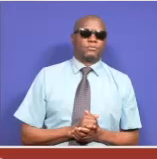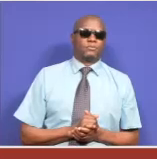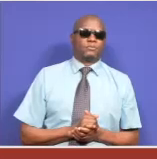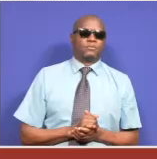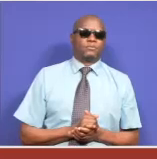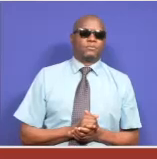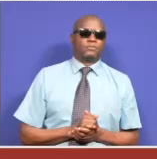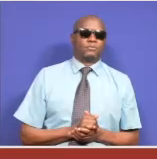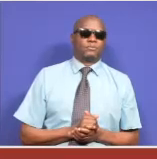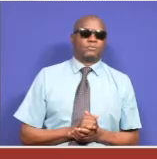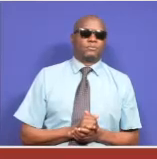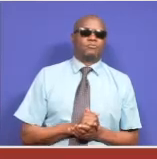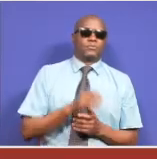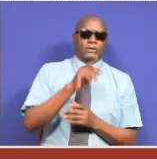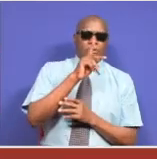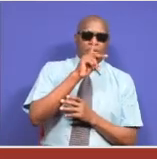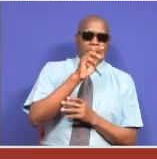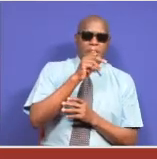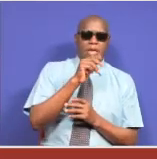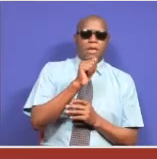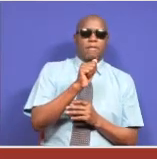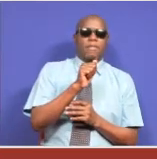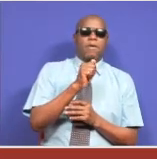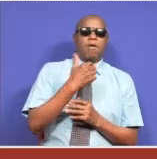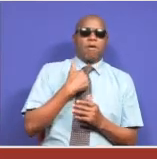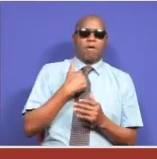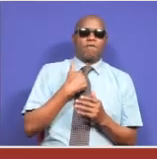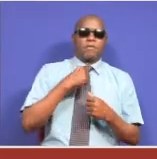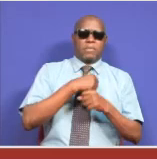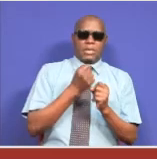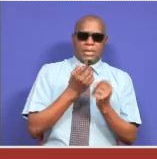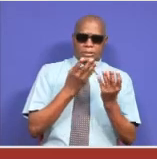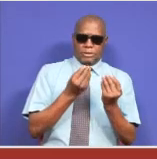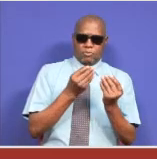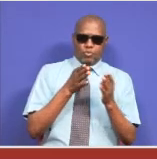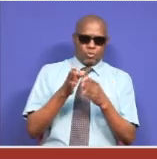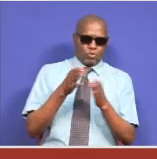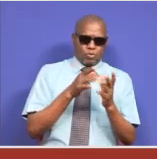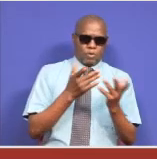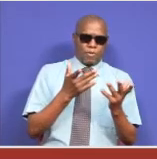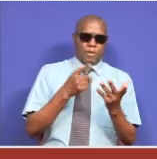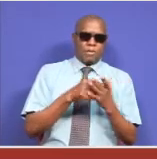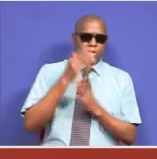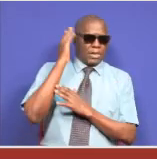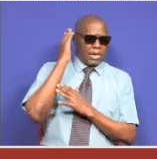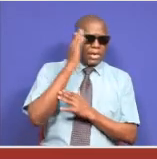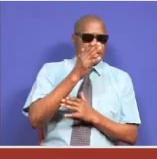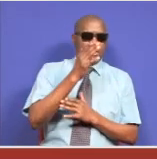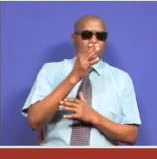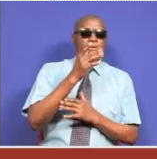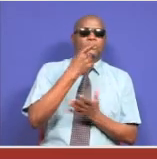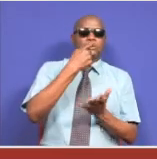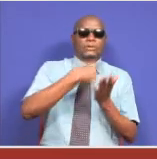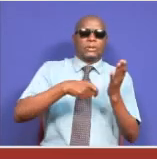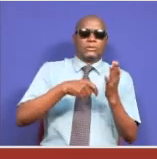Mamlaka ya ushuru nchini KRA imeahidi kurahisisha michakato yake ili kuifanya iwe ya moja kwa moja kwa walipa kodi wakubwa kuzingatia